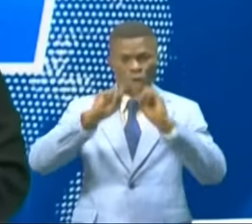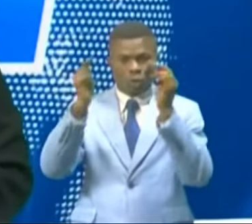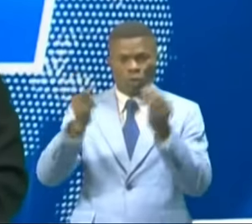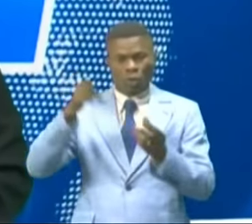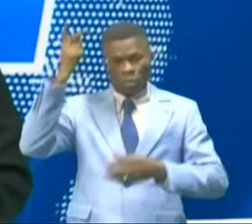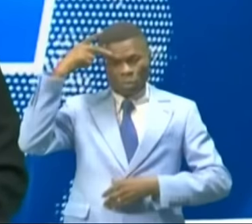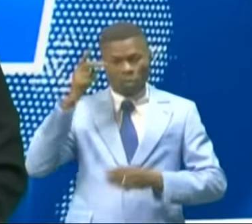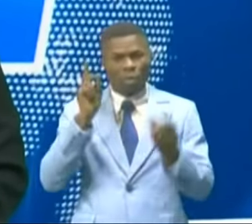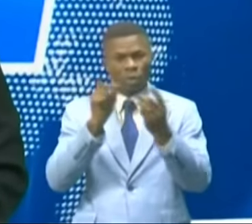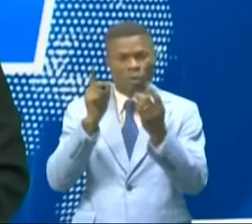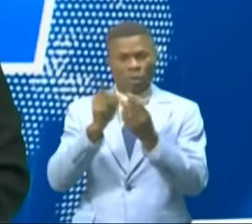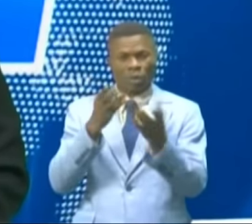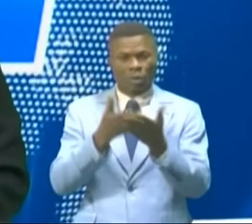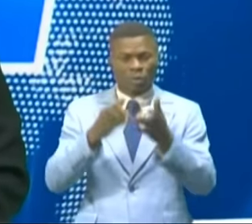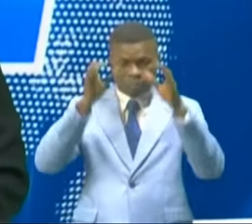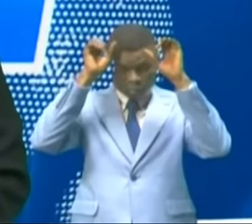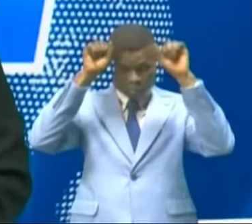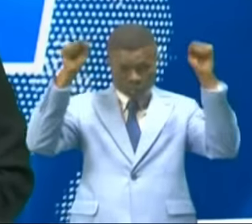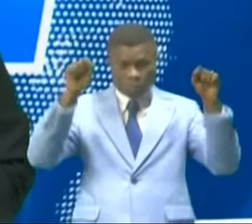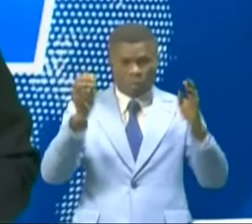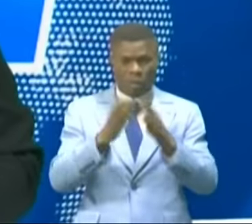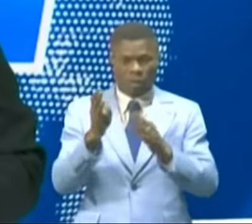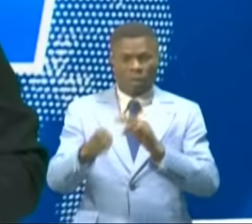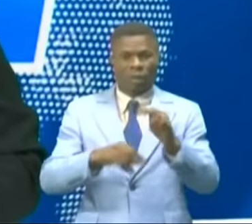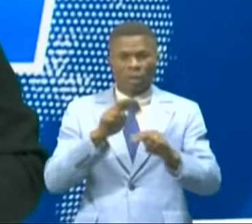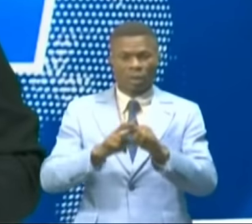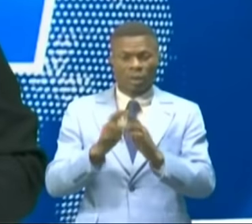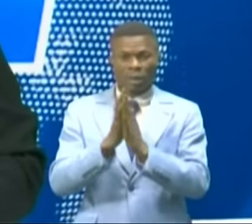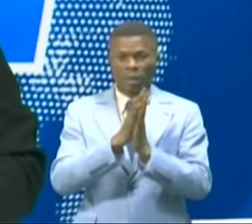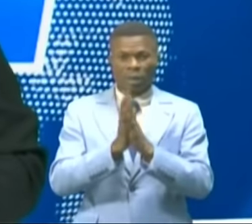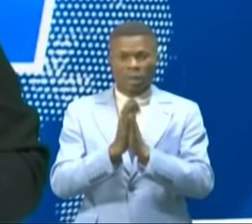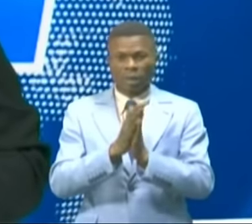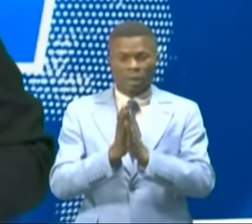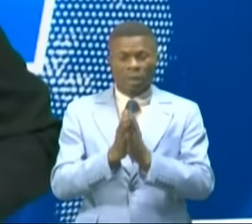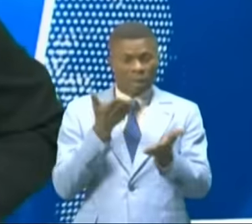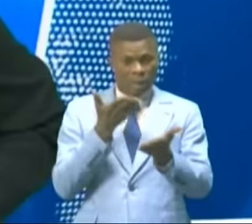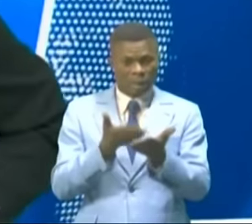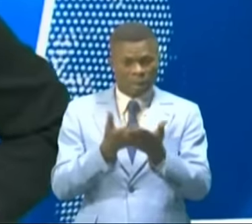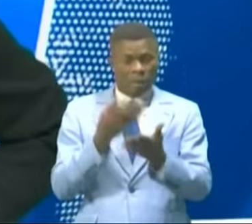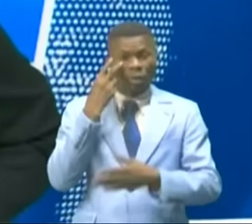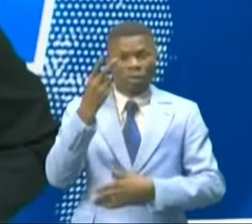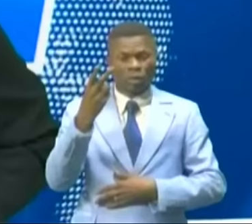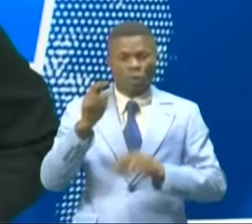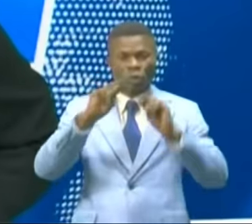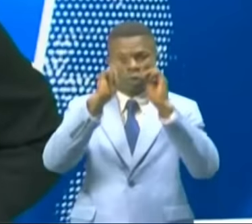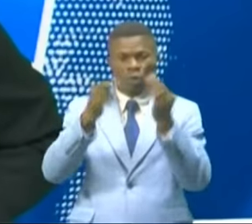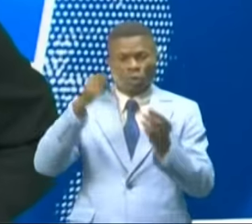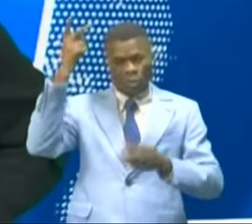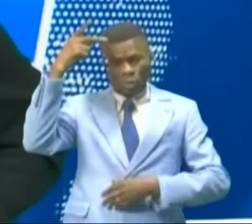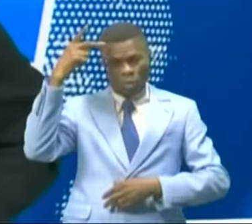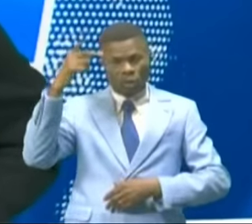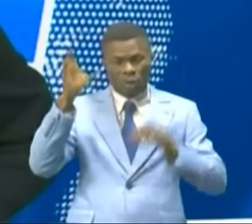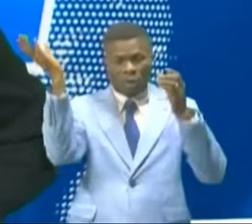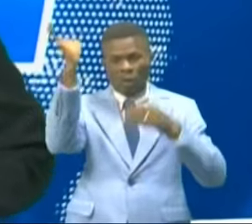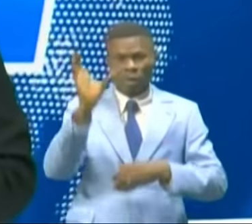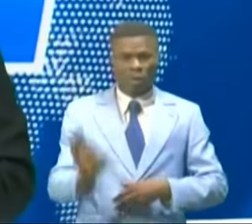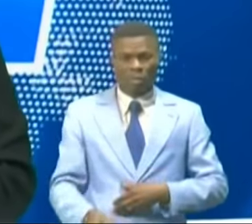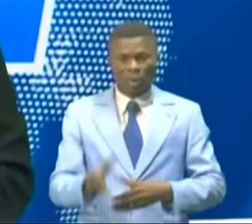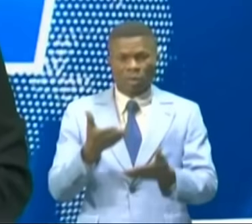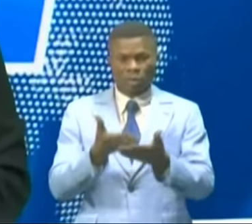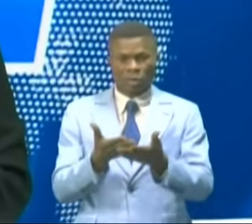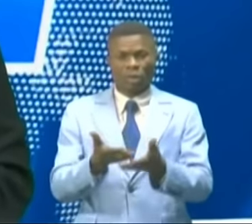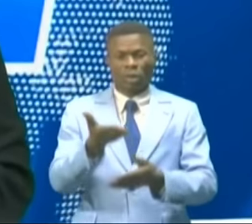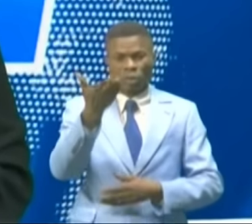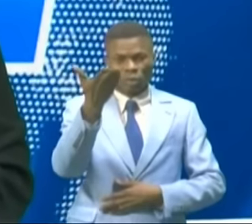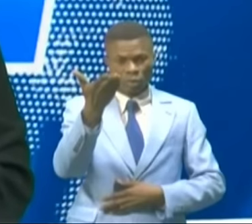politiques consultés par le président de l'Assemblée nationale, Vital Kamerhe, figure la représentation du Congo central. Propos recueillis